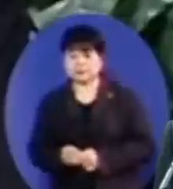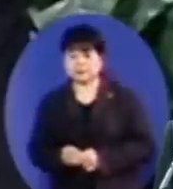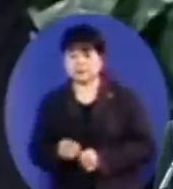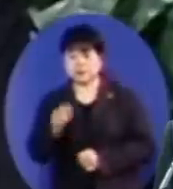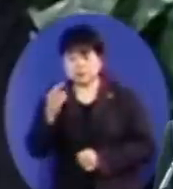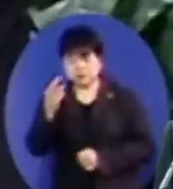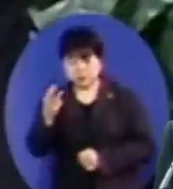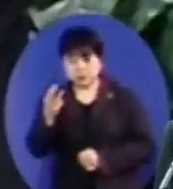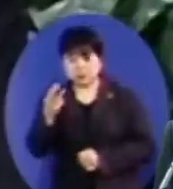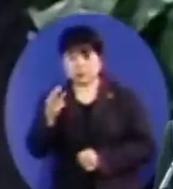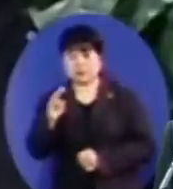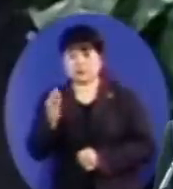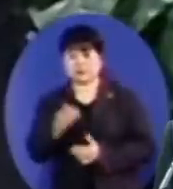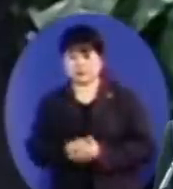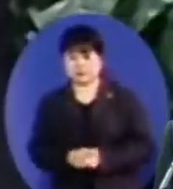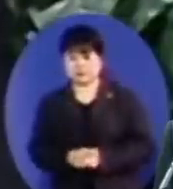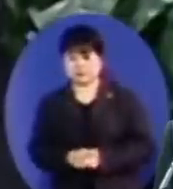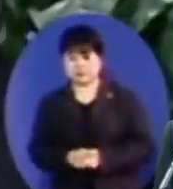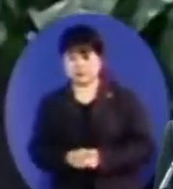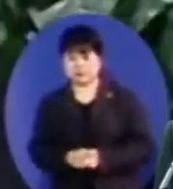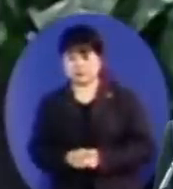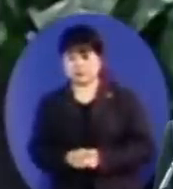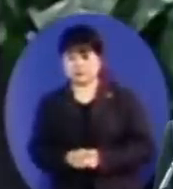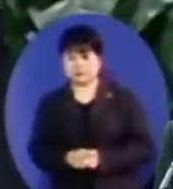사흘이 넘었습니다.